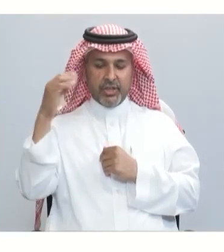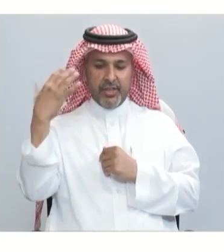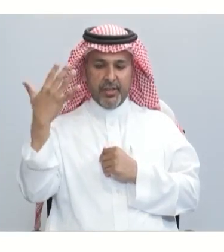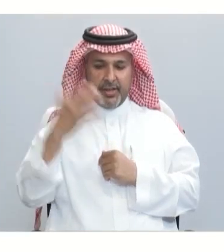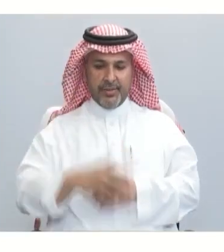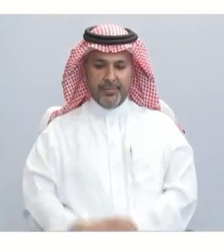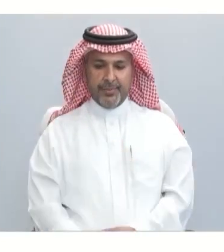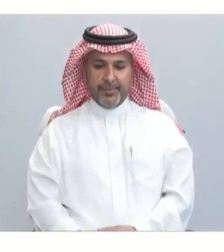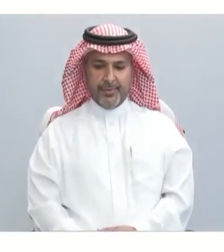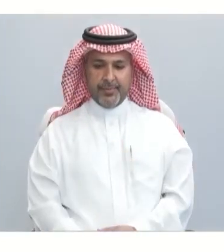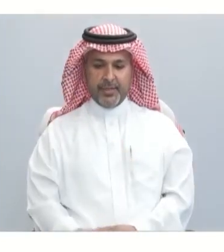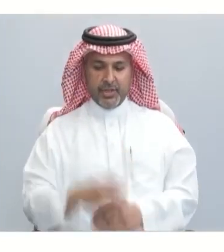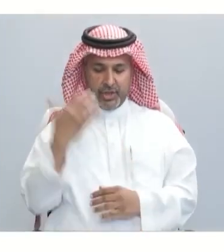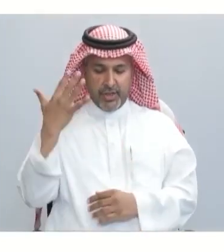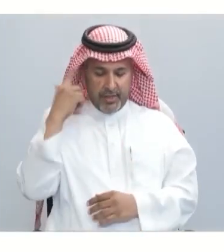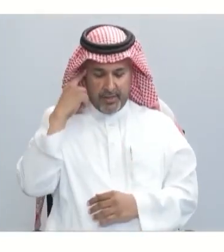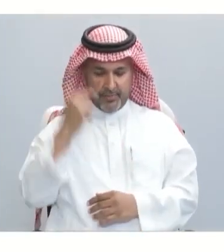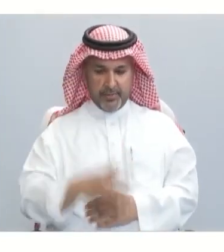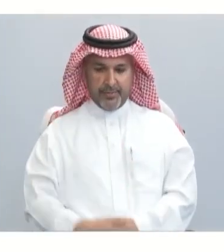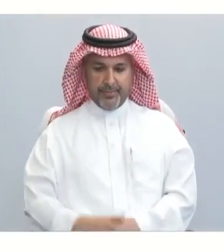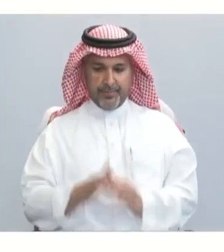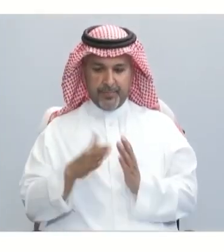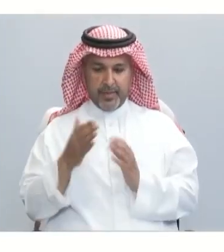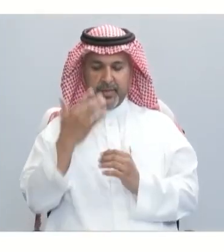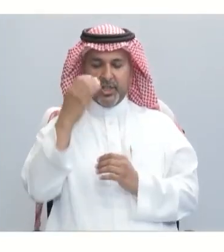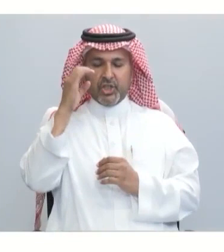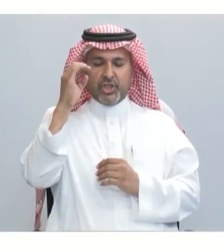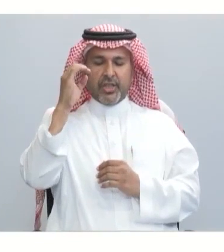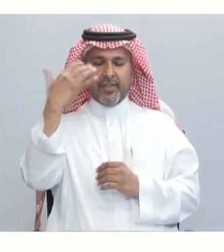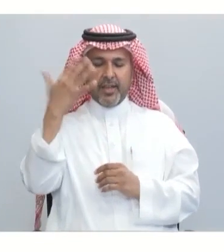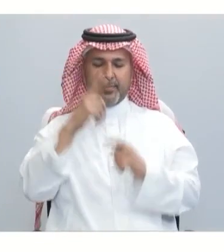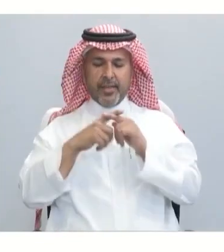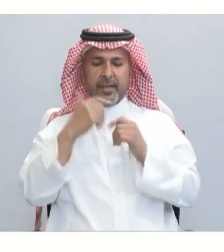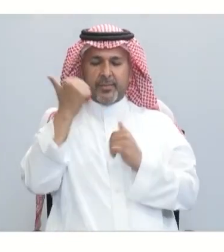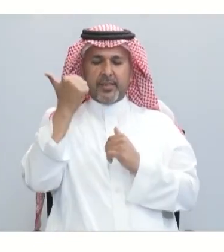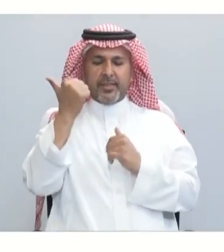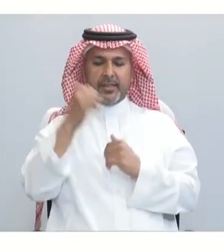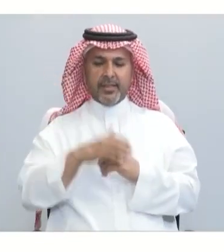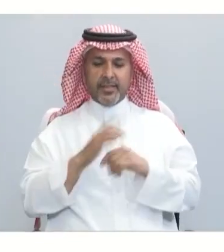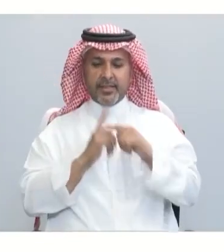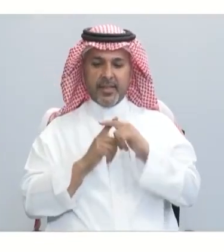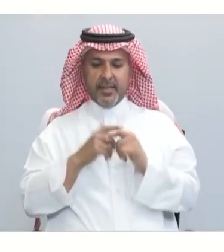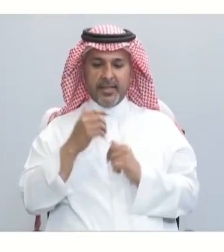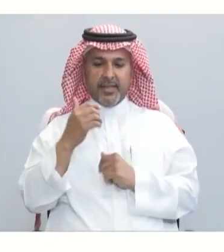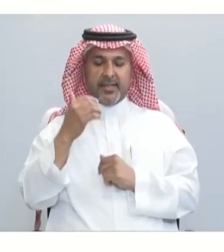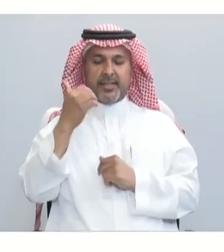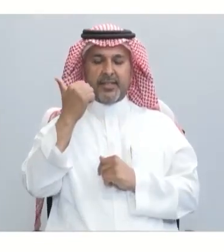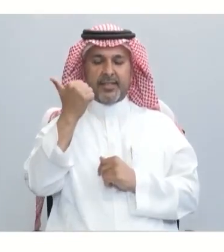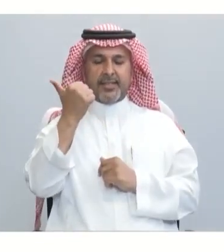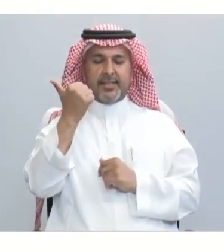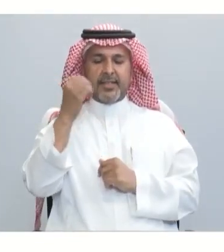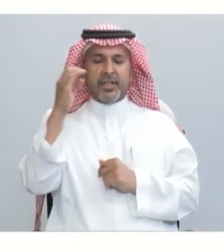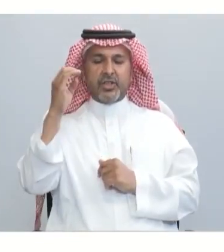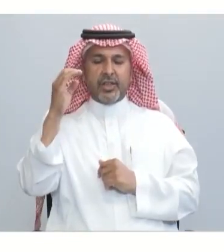3 6 جذر 5 ثم جذر خ راح اضربها في 6 اقول زائد جذر خ في 6 اللي هي 6